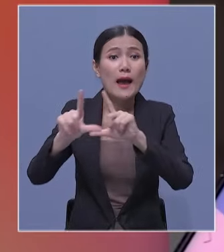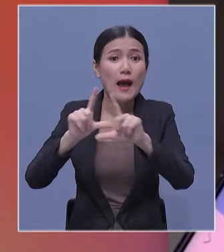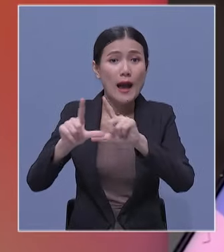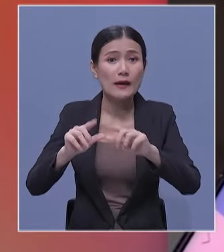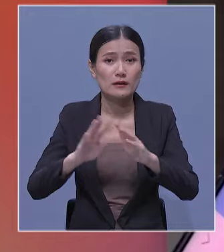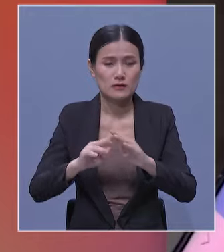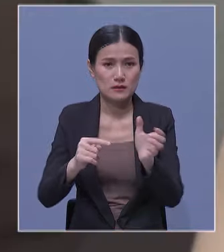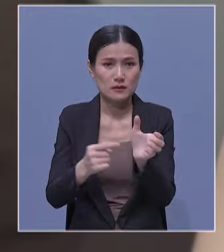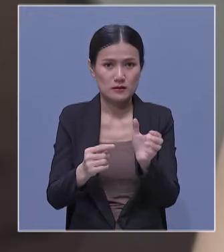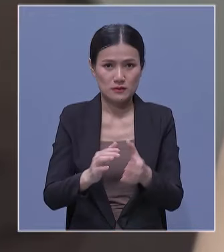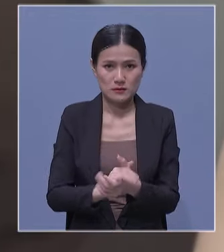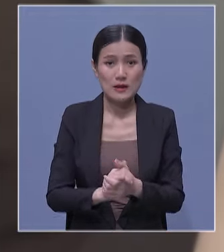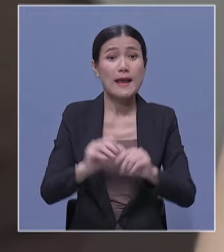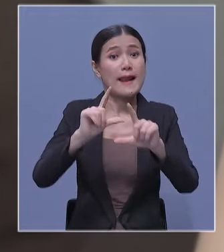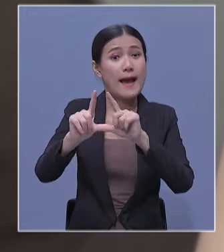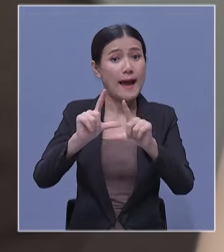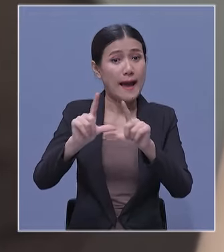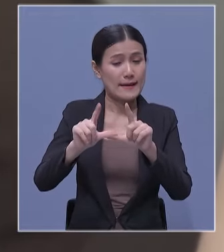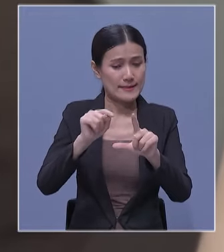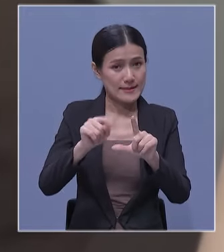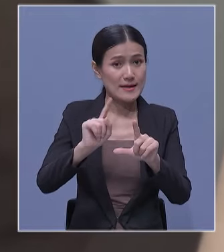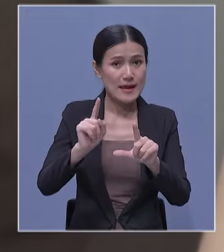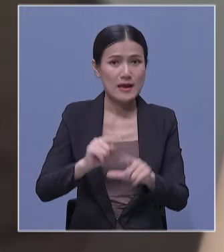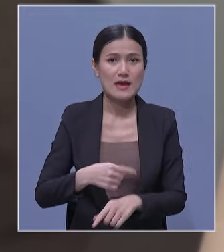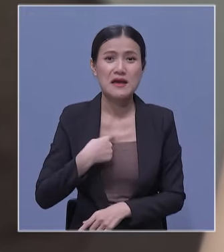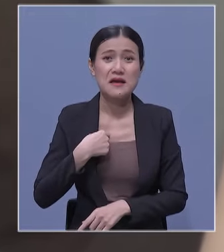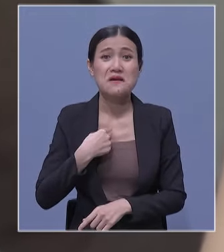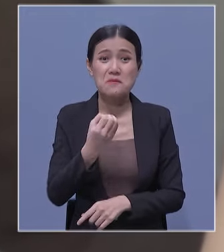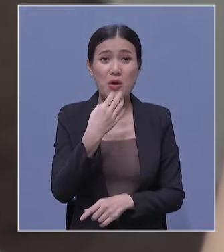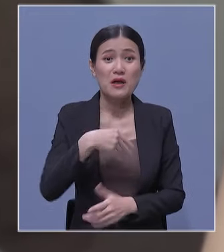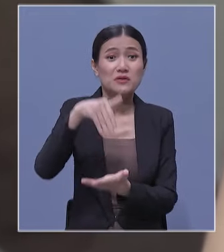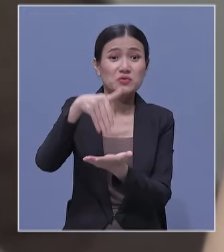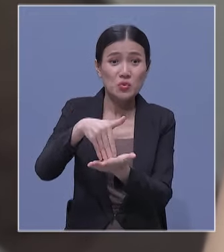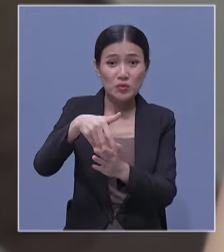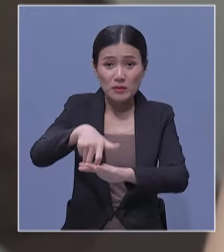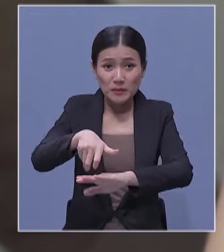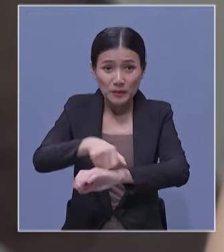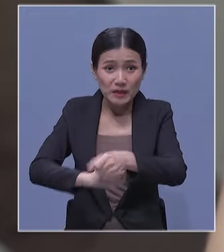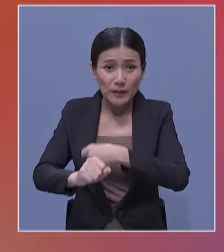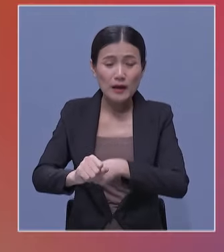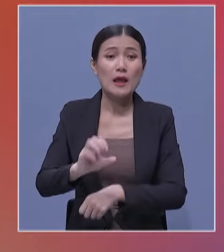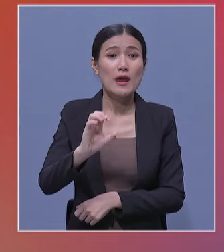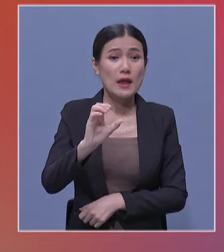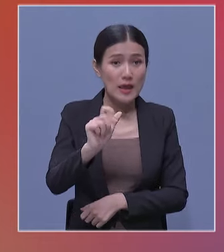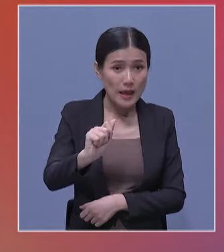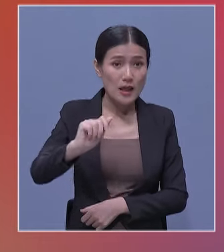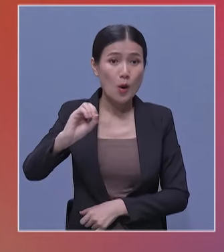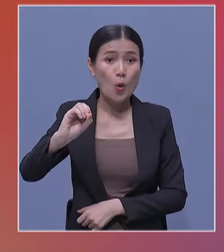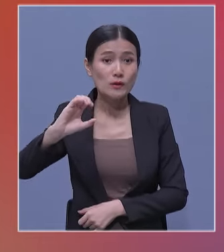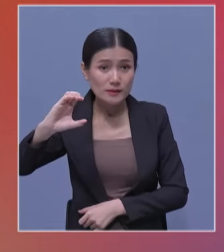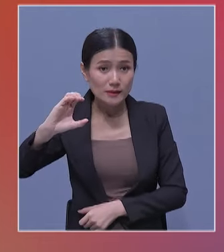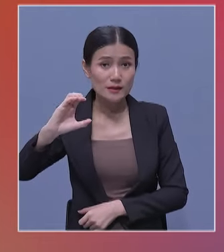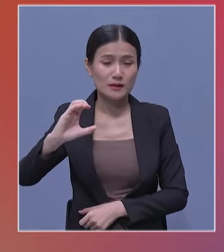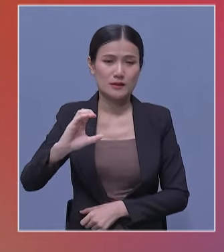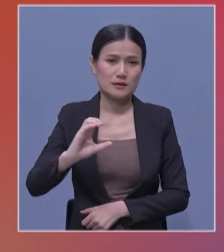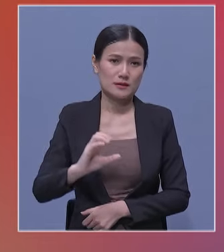LINEเนี่ยปลายทางบอกว่าเป็นศูนย์ปฏิบัติการ aocคุณผู้ชมคุณลุงเอาให้ผู้สึข่าวดูคือ aocเนี่ยเป็น